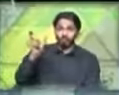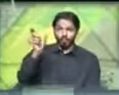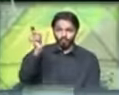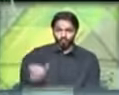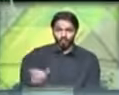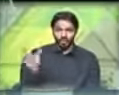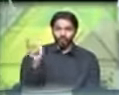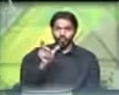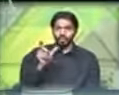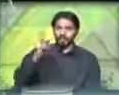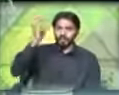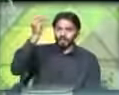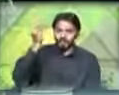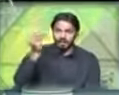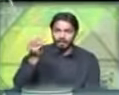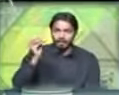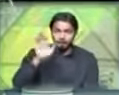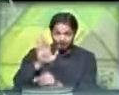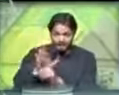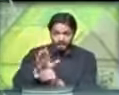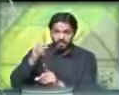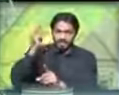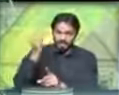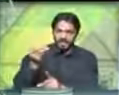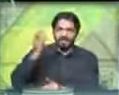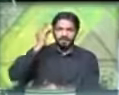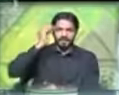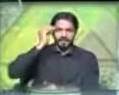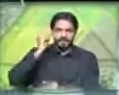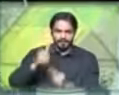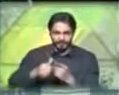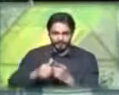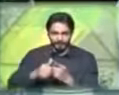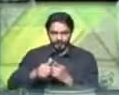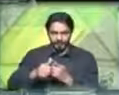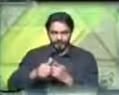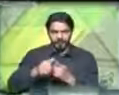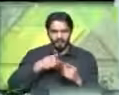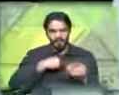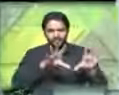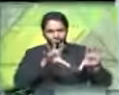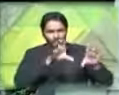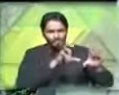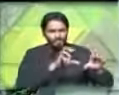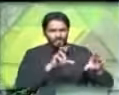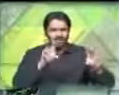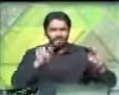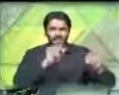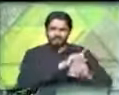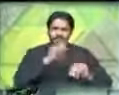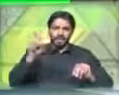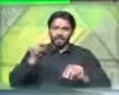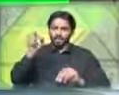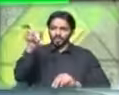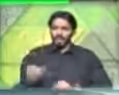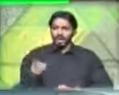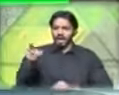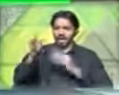الفهم وأخرجه من قيد التقليد وجعله أمة وحده في زمانه.